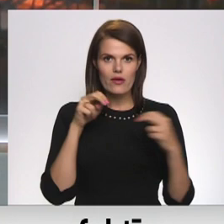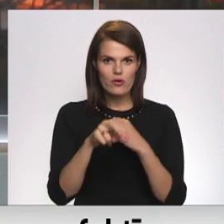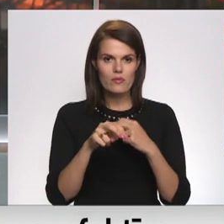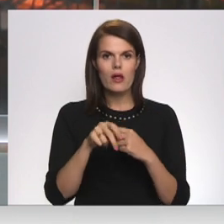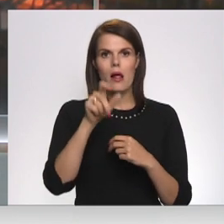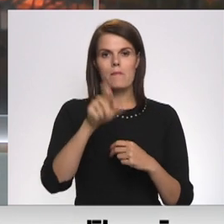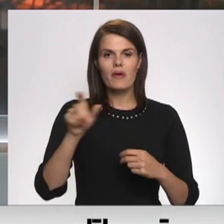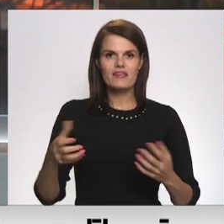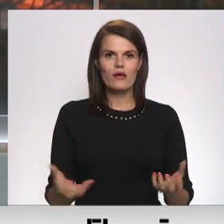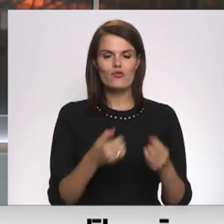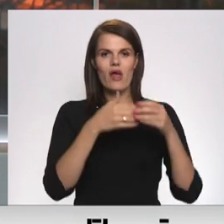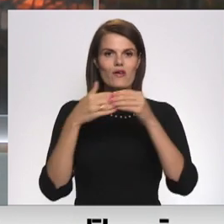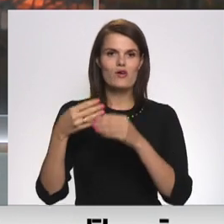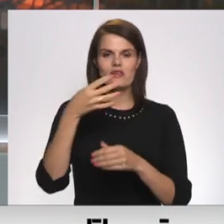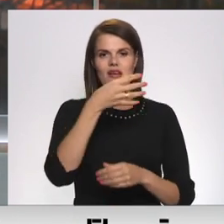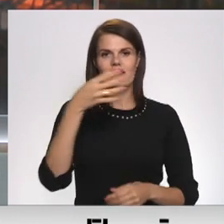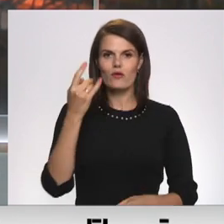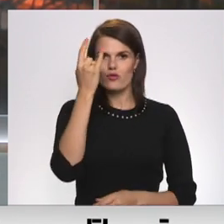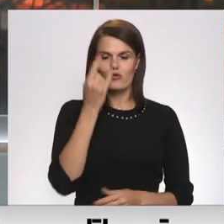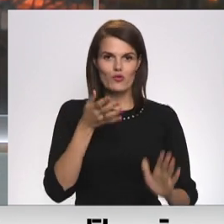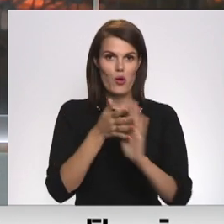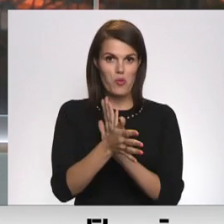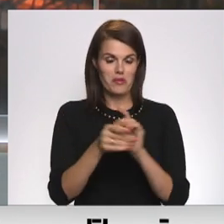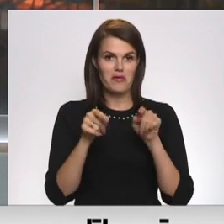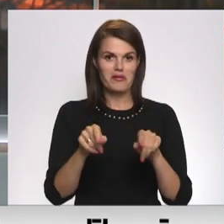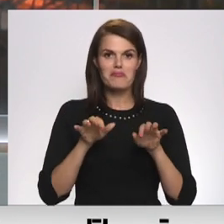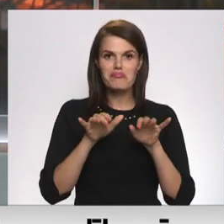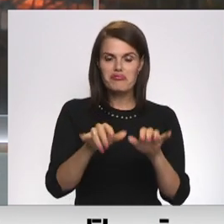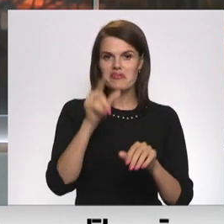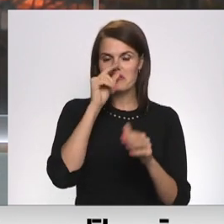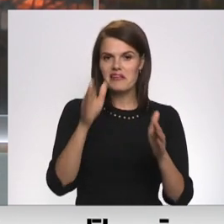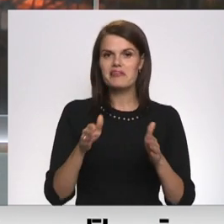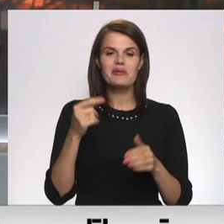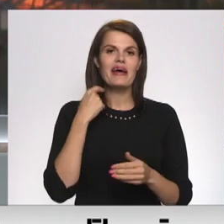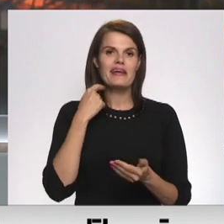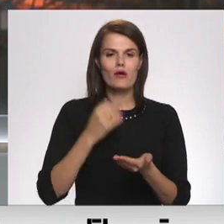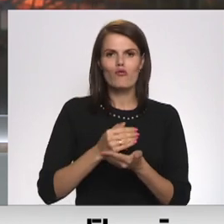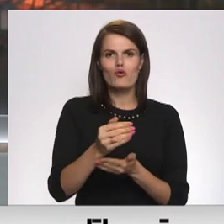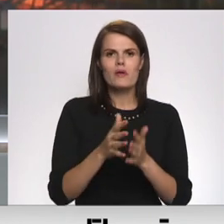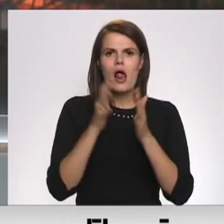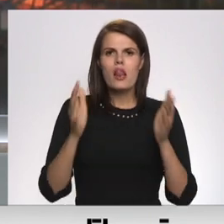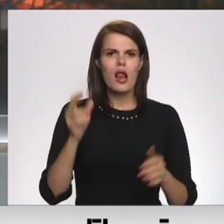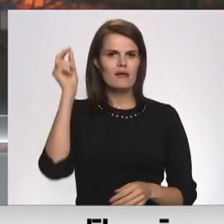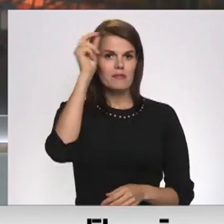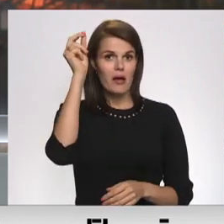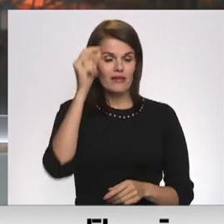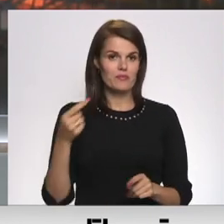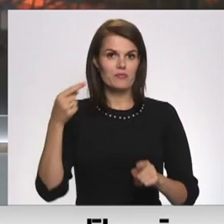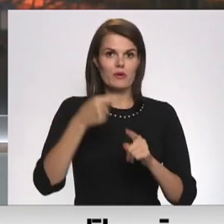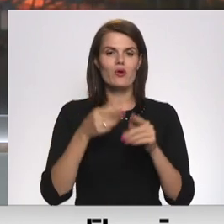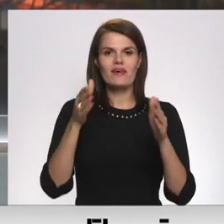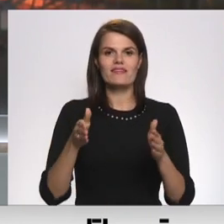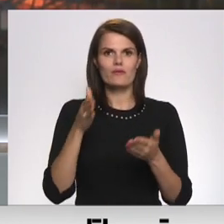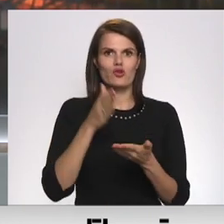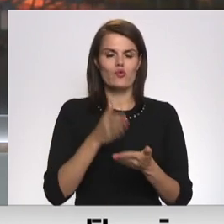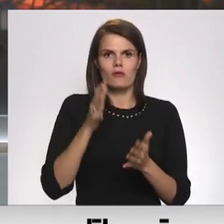pacienta izcelšana pa 4. Stāvu logu. Tā šis rīts aizdīts Stradiņa slimnīcā Rīgā, kur turpinās vērienīgas mācības. Pirmo reizi slimnīcā notiek